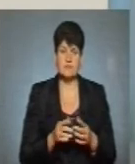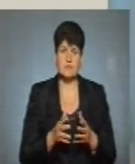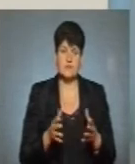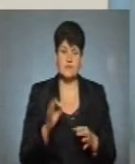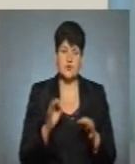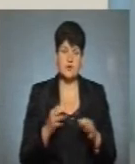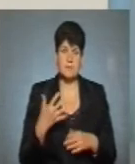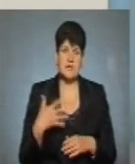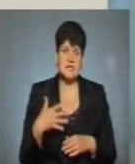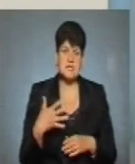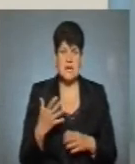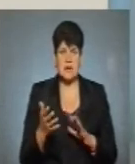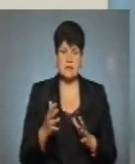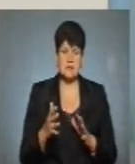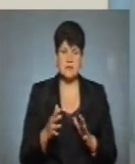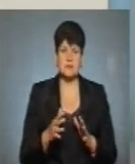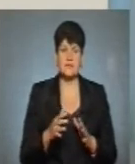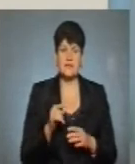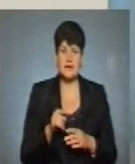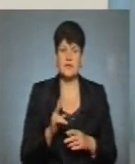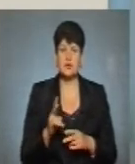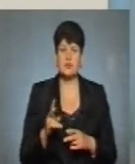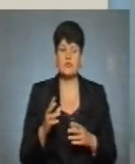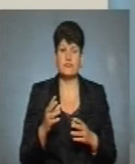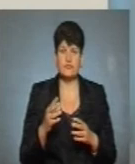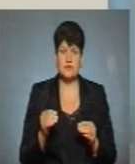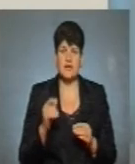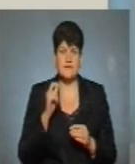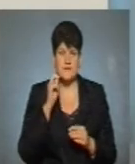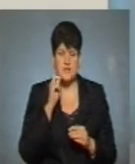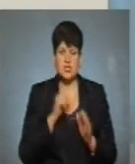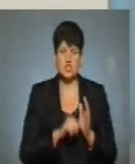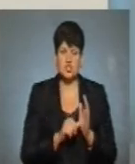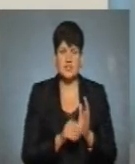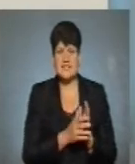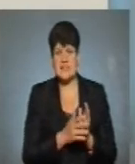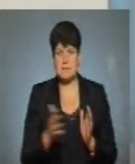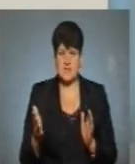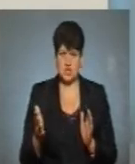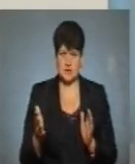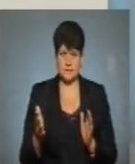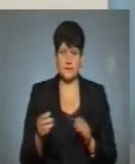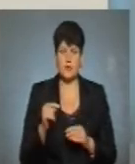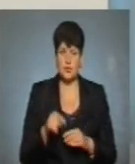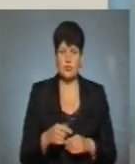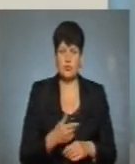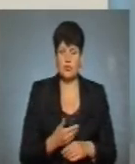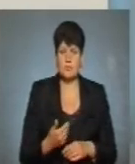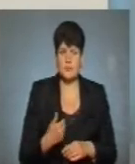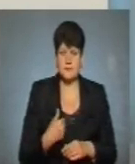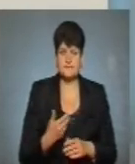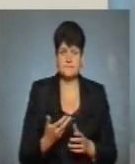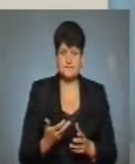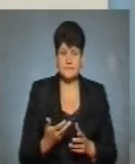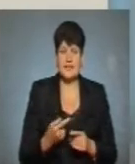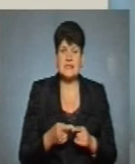відсотків 50-60. Тих, які вже вік 60 і більше. Тому ми